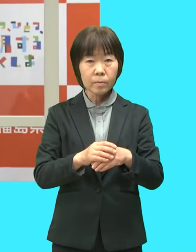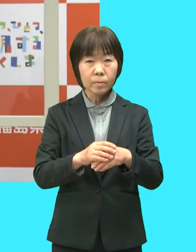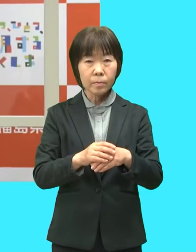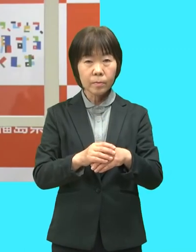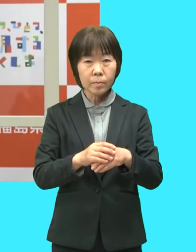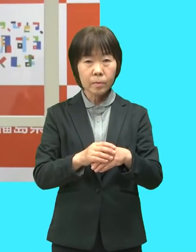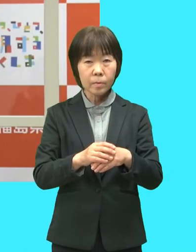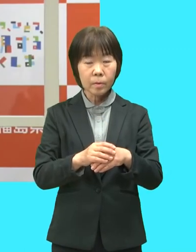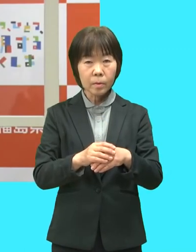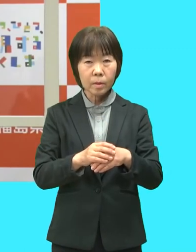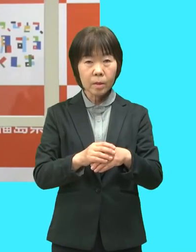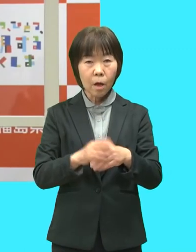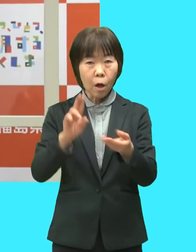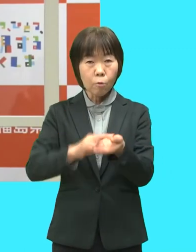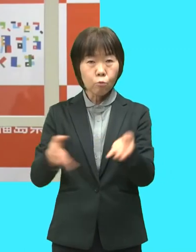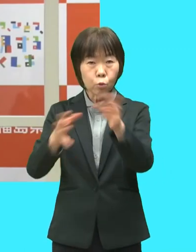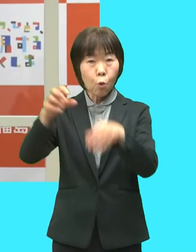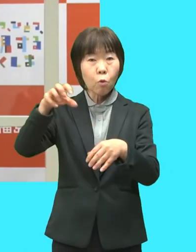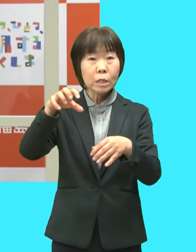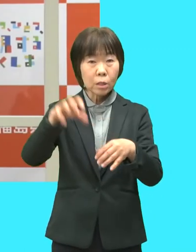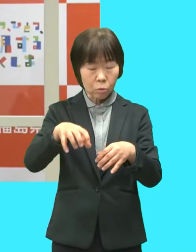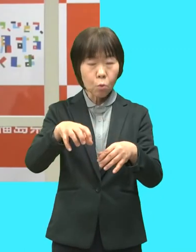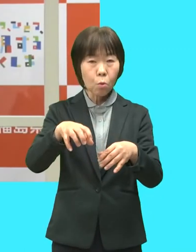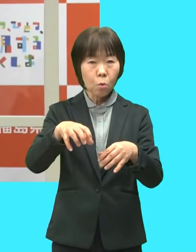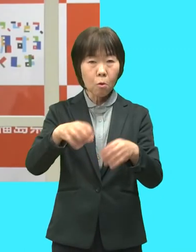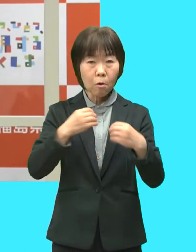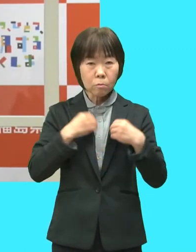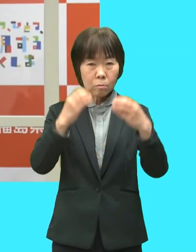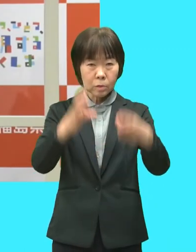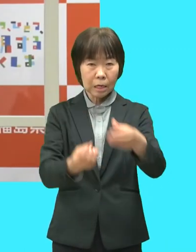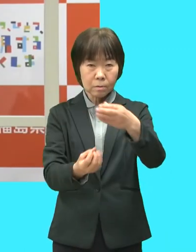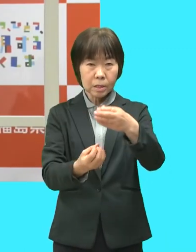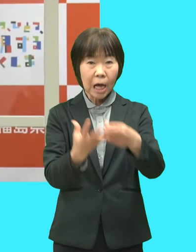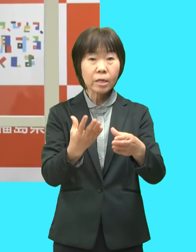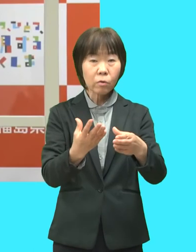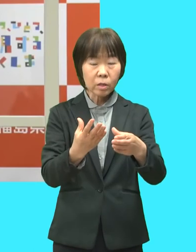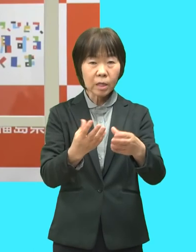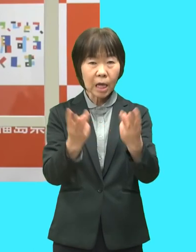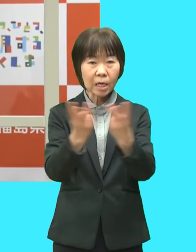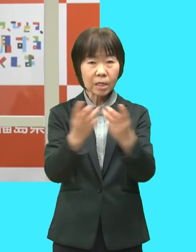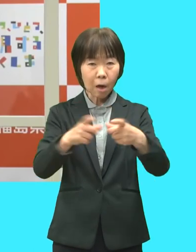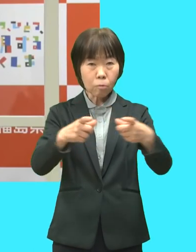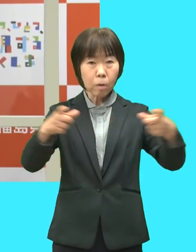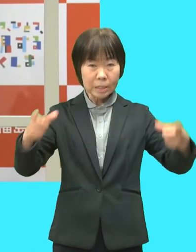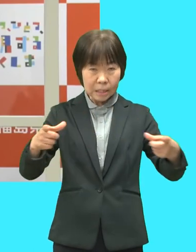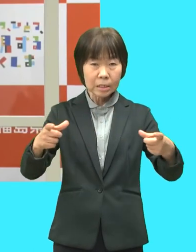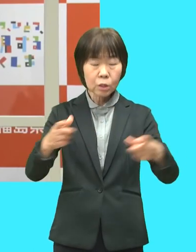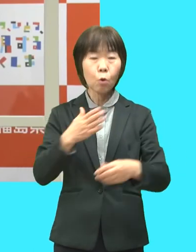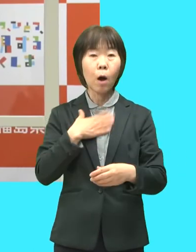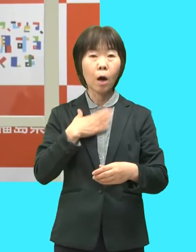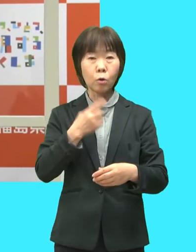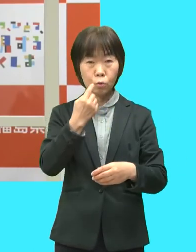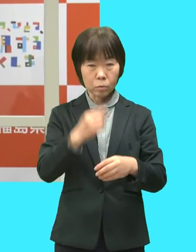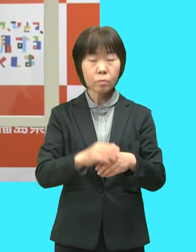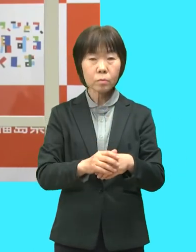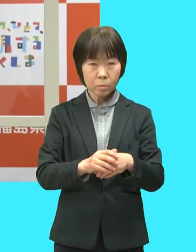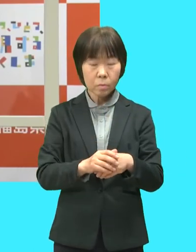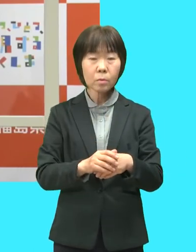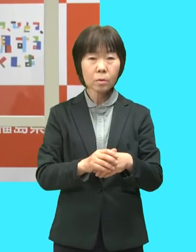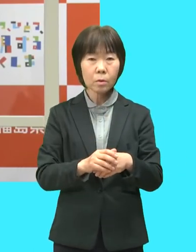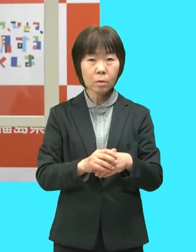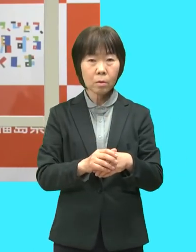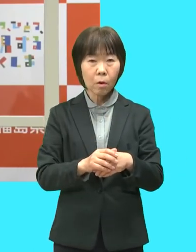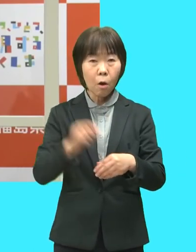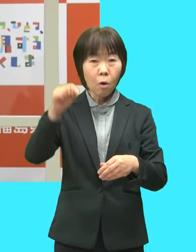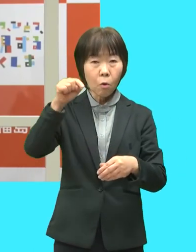明いただいたように、確かに病院などでのですね、クラスターによって最近やっぱり数が積み上がっているというのは分かるんですが、ただやっぱり病